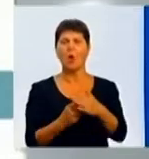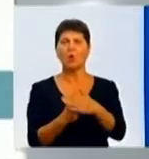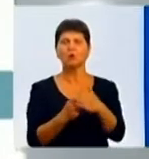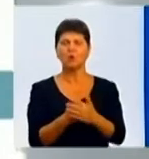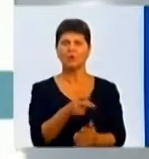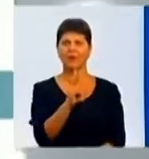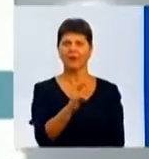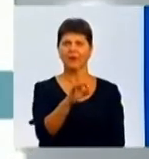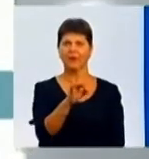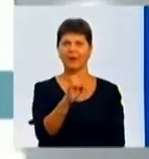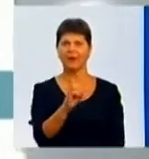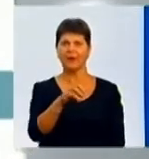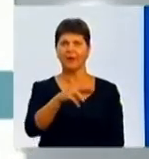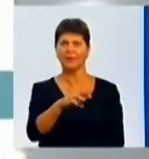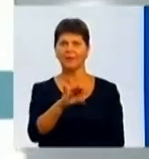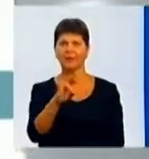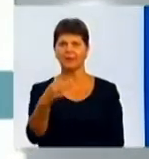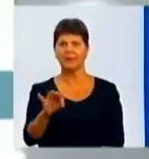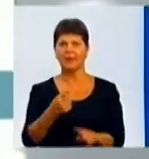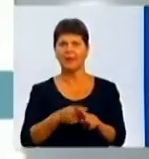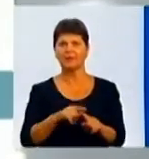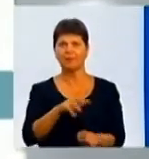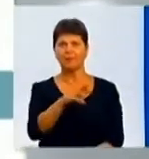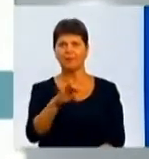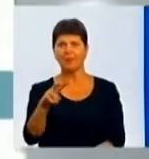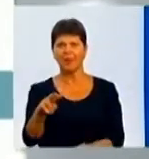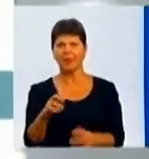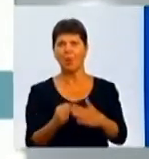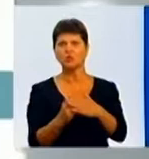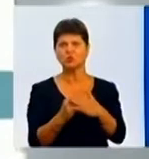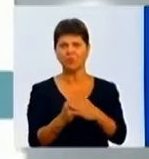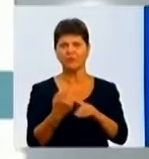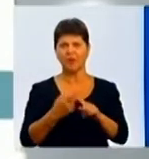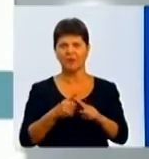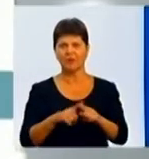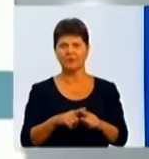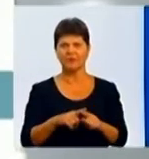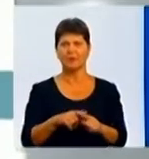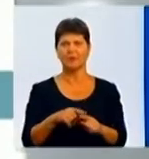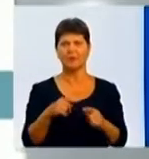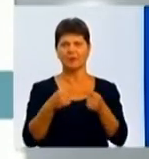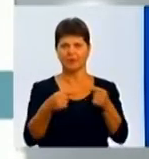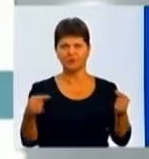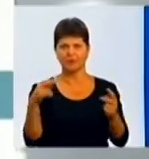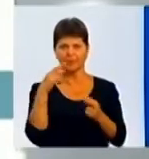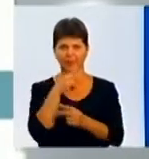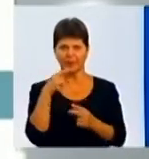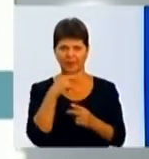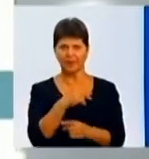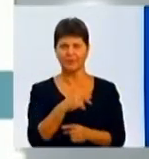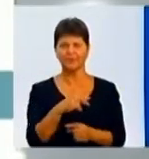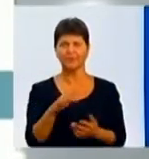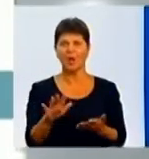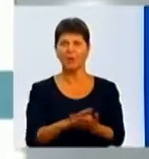вуглецю, як активоване вугілля, а на основі кремнію – це ентеросгель і інші препарати. Промивання